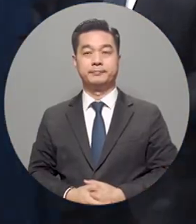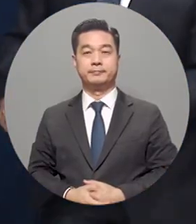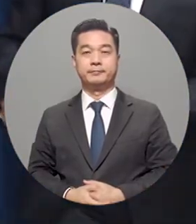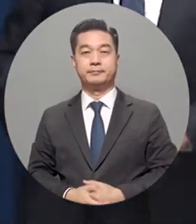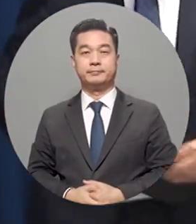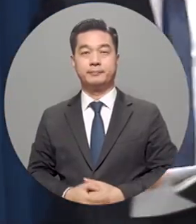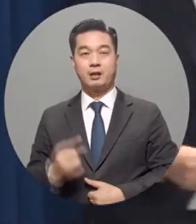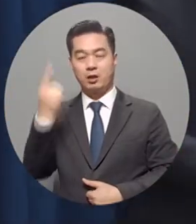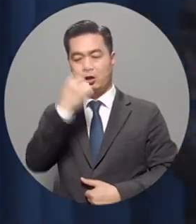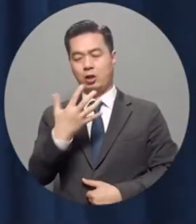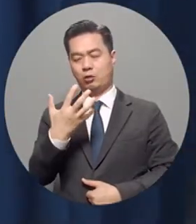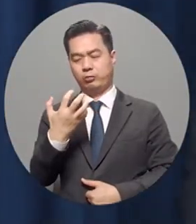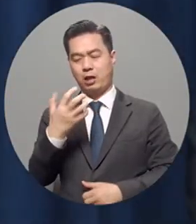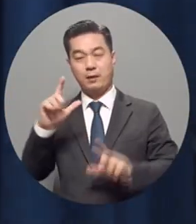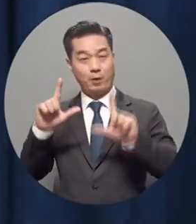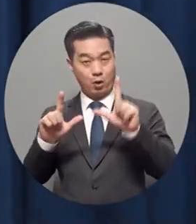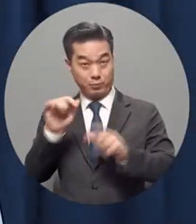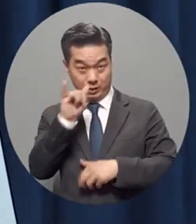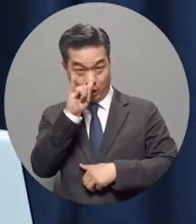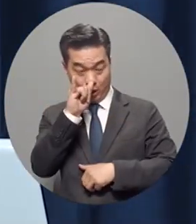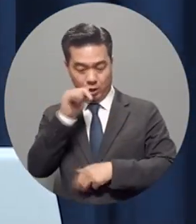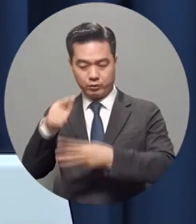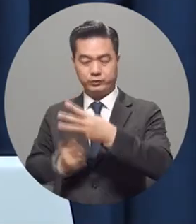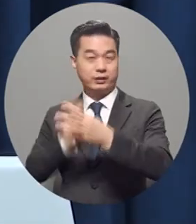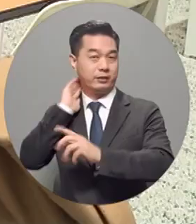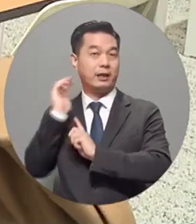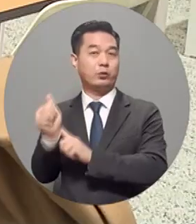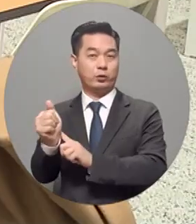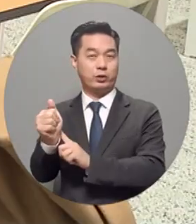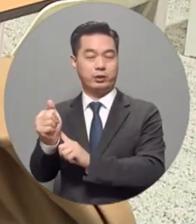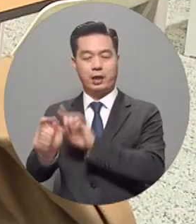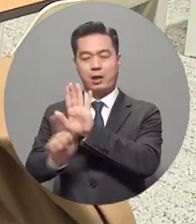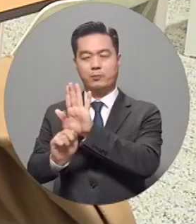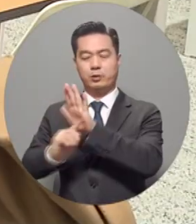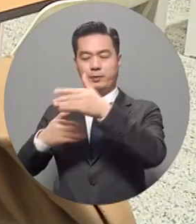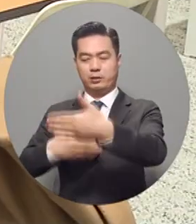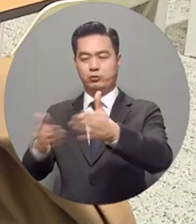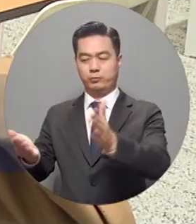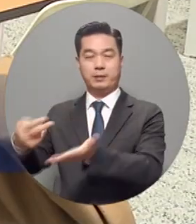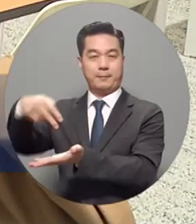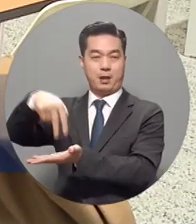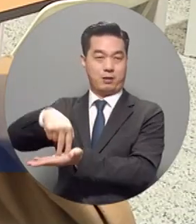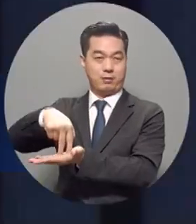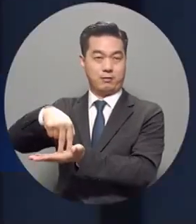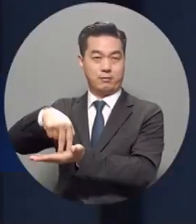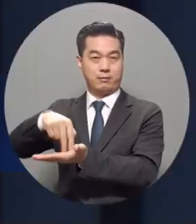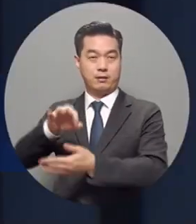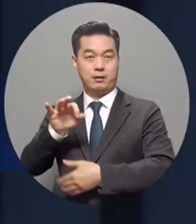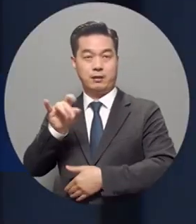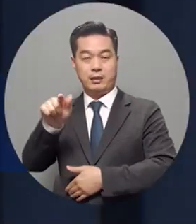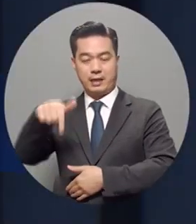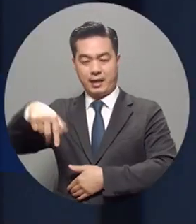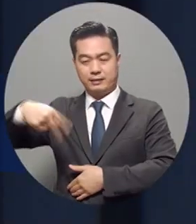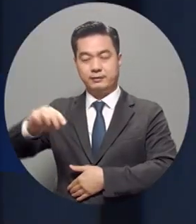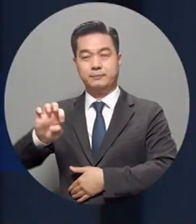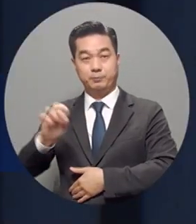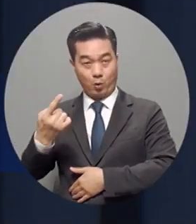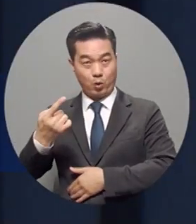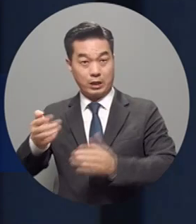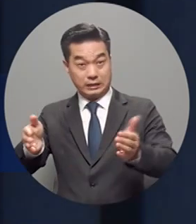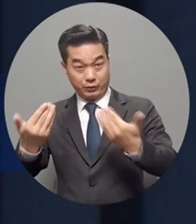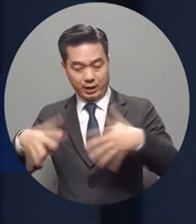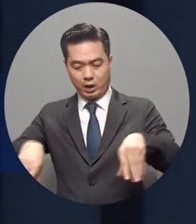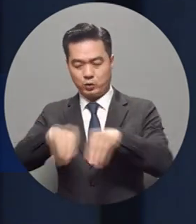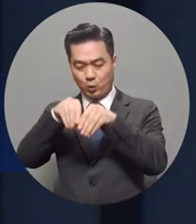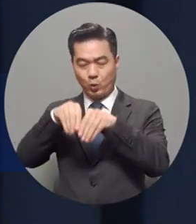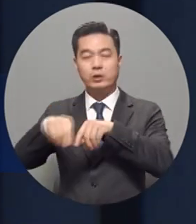굳은 표정의 윤석열 대통령이 브리핑룸 연단에 섰습니다. 엑스포 유치를 총 지휘하고 책임을